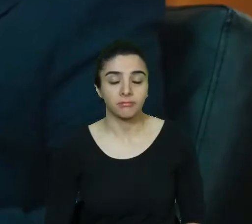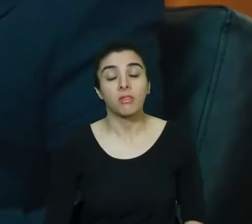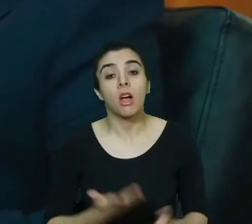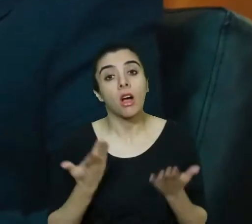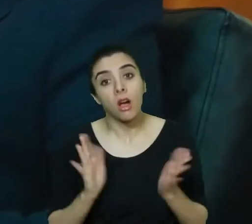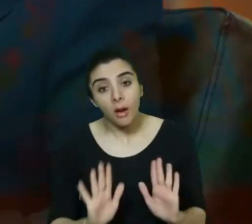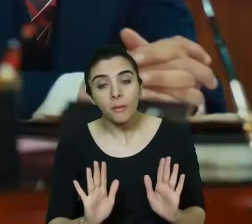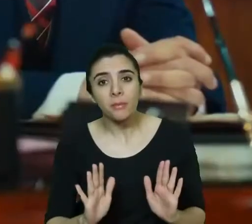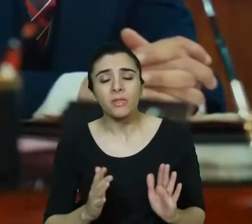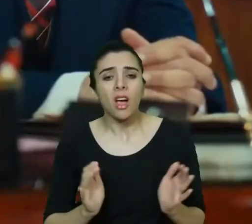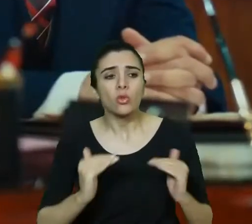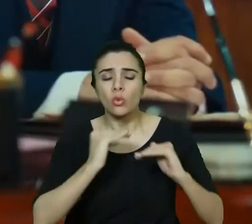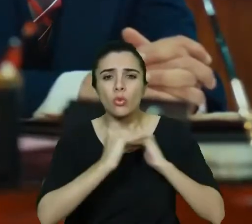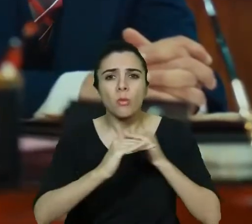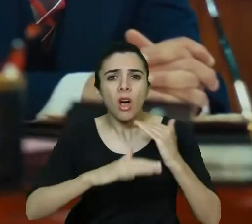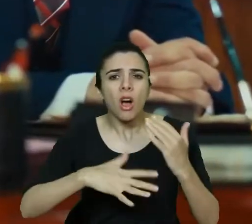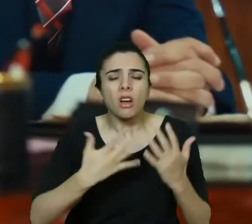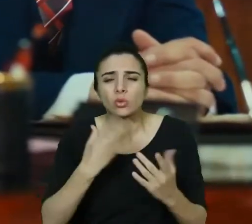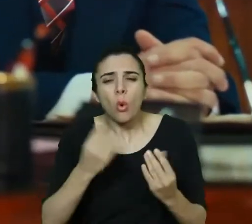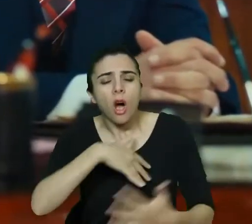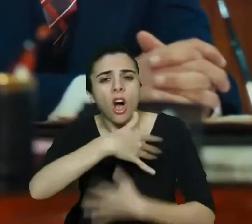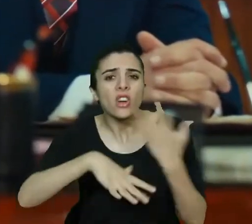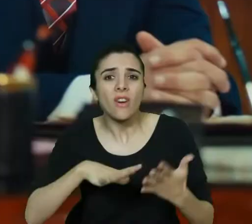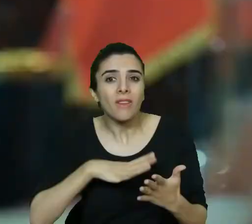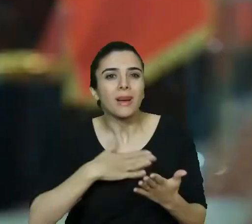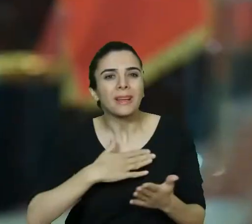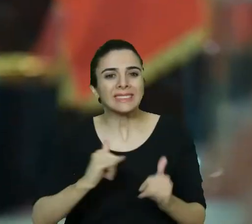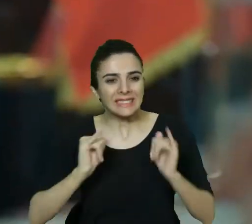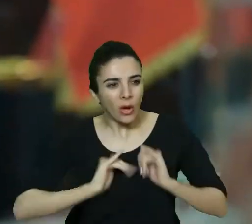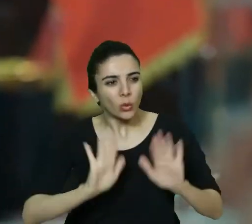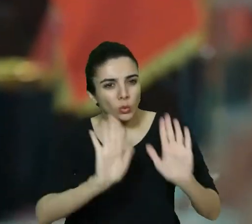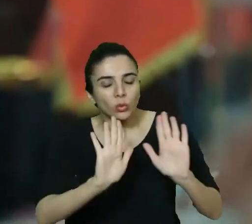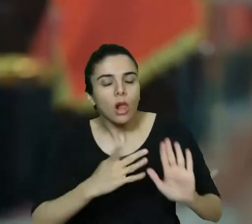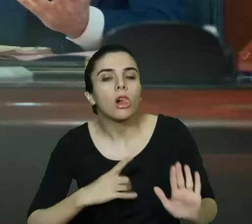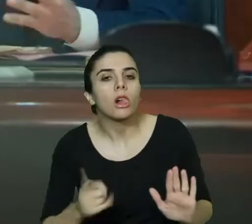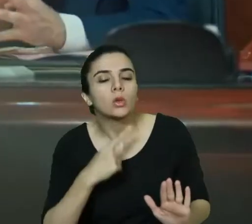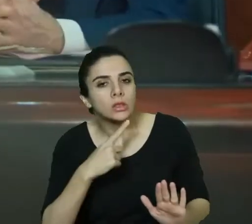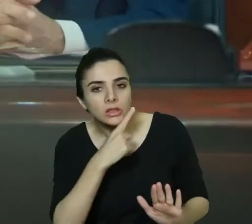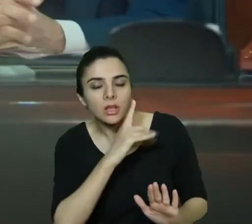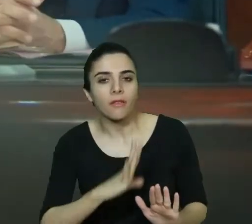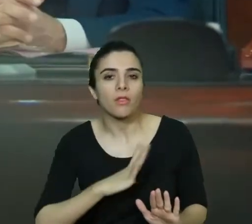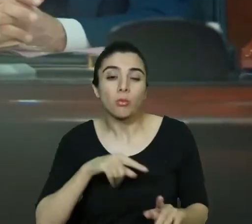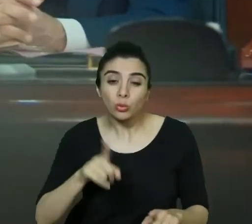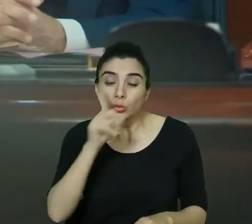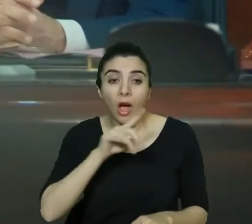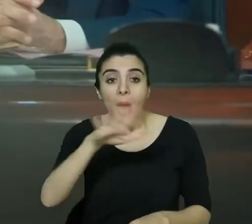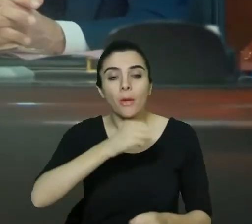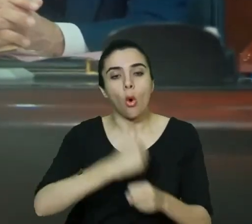Zira halk infial halinde. Yatıştırmakta da zorlanıyoruz. Bu durumda herkese bir görev